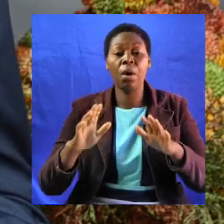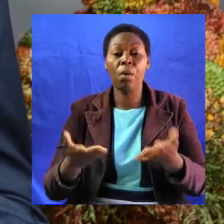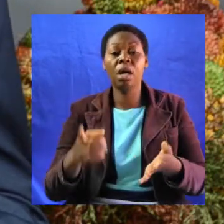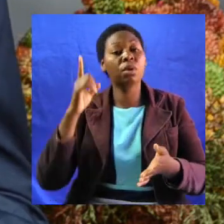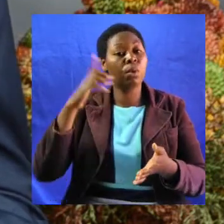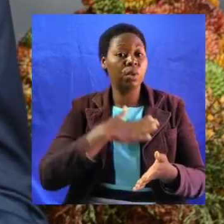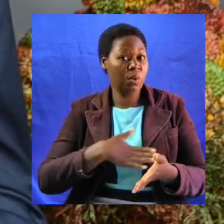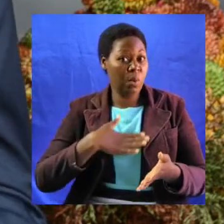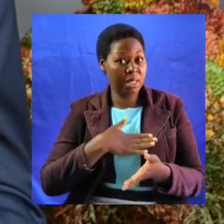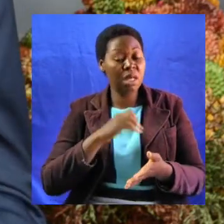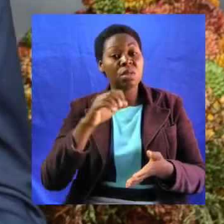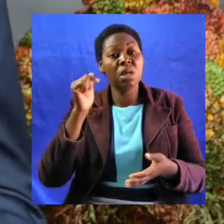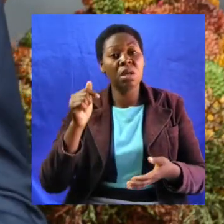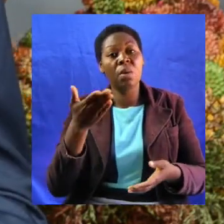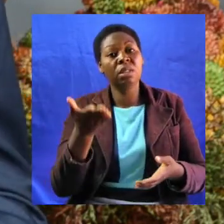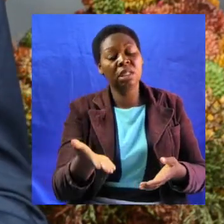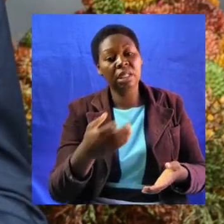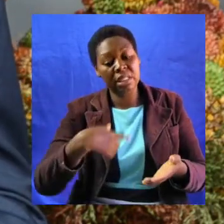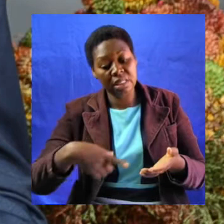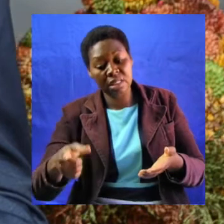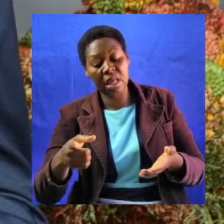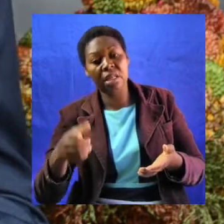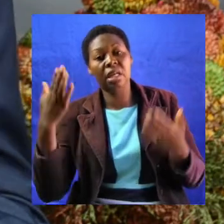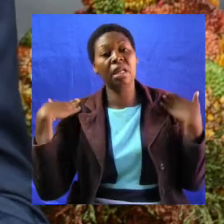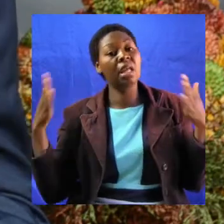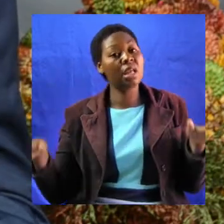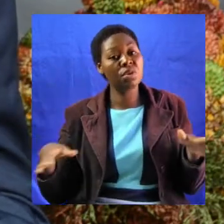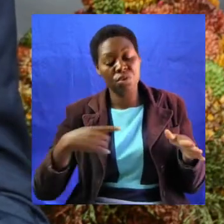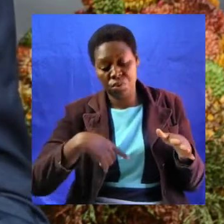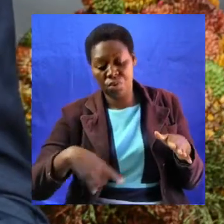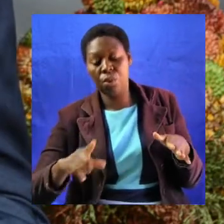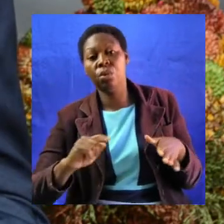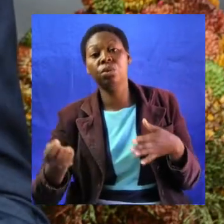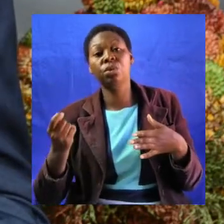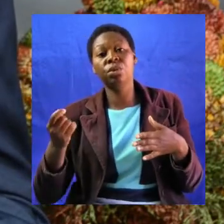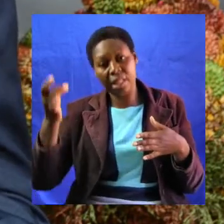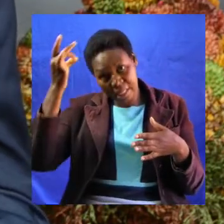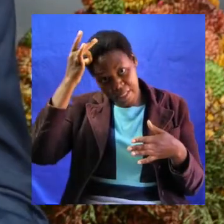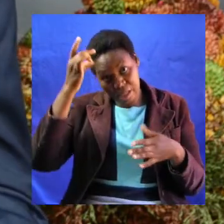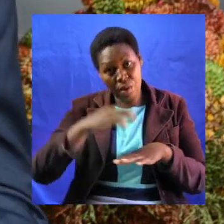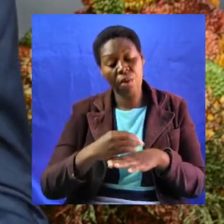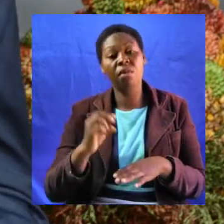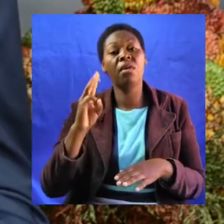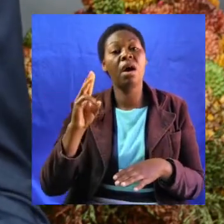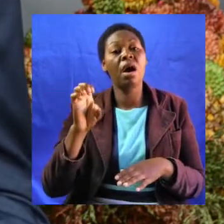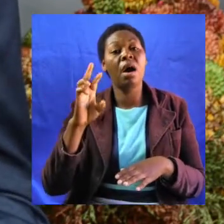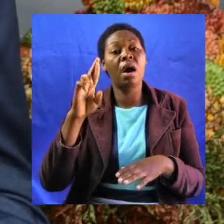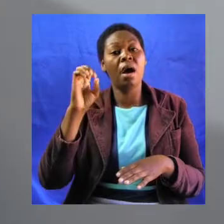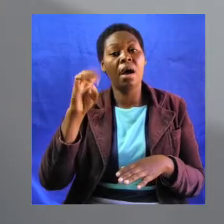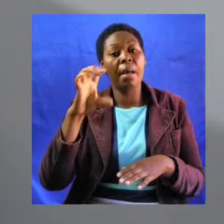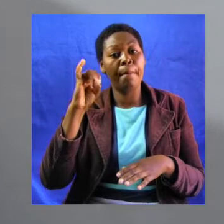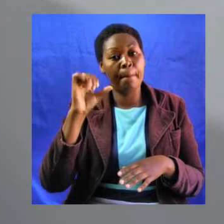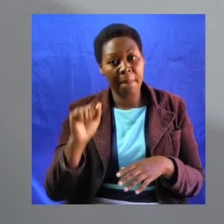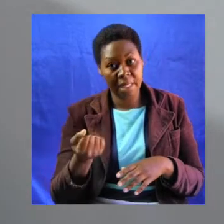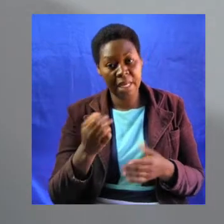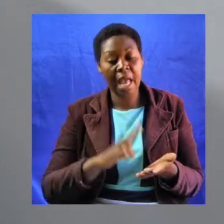Satani ndeyekuti aituma ngirozi yake kuenda kuna mambo wePezhia kuti zvinhu izvi